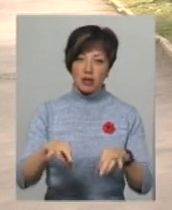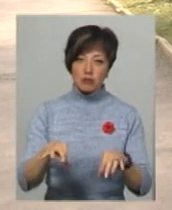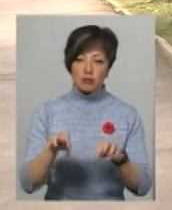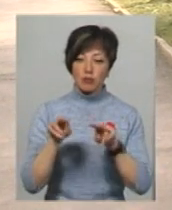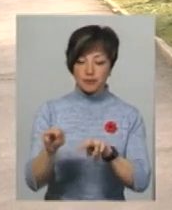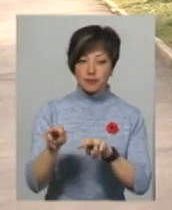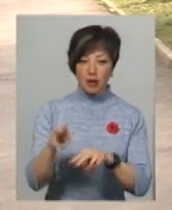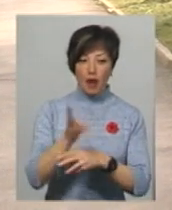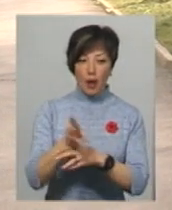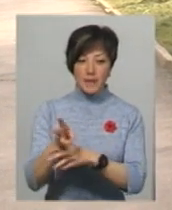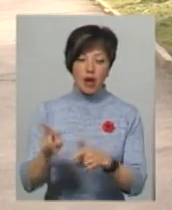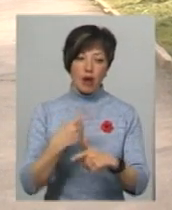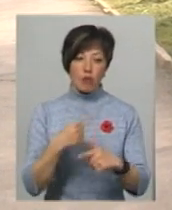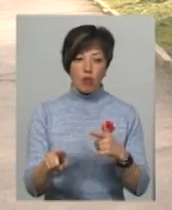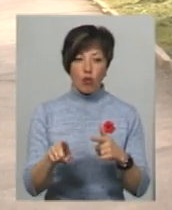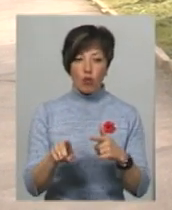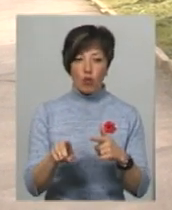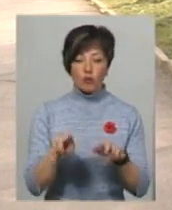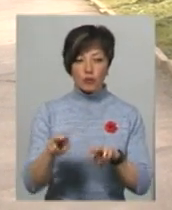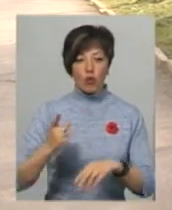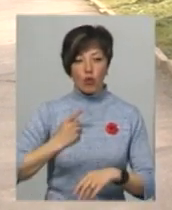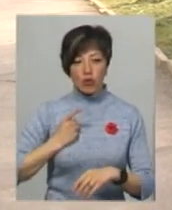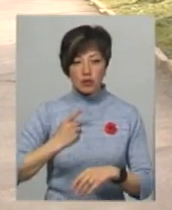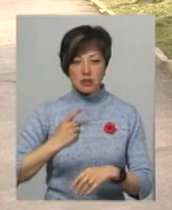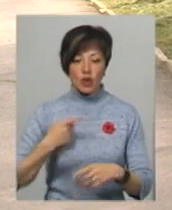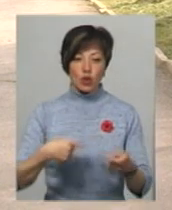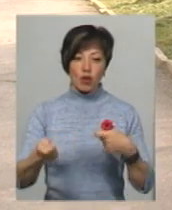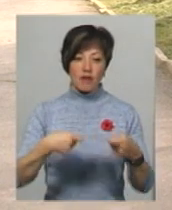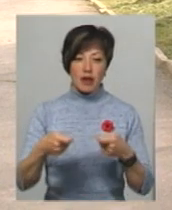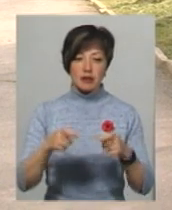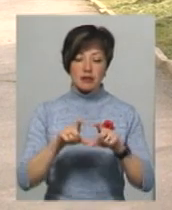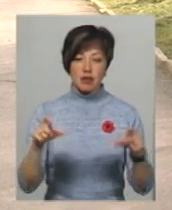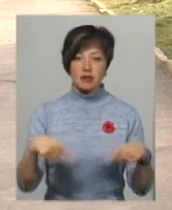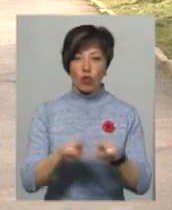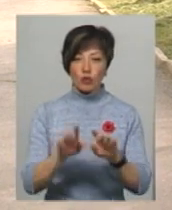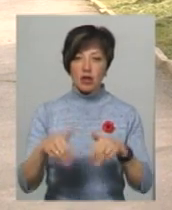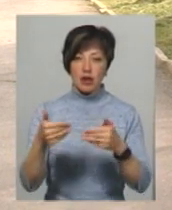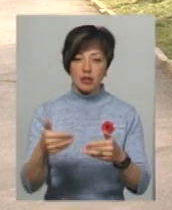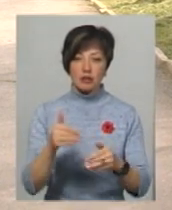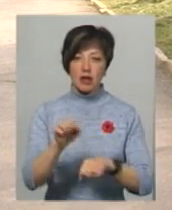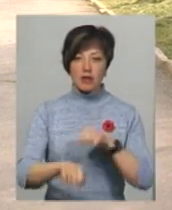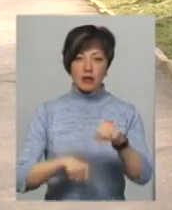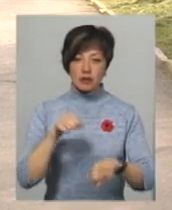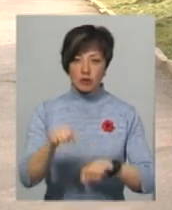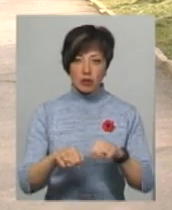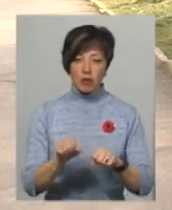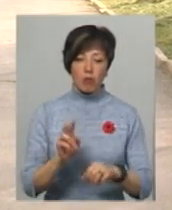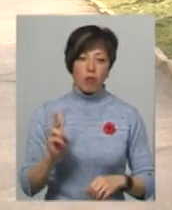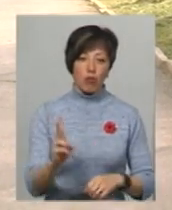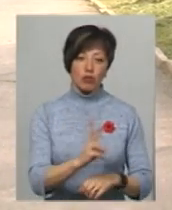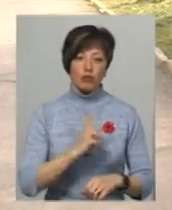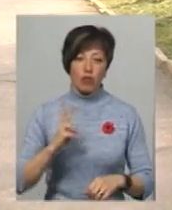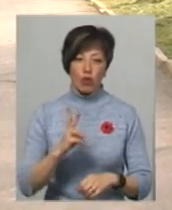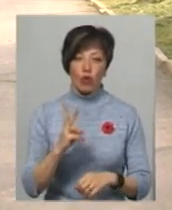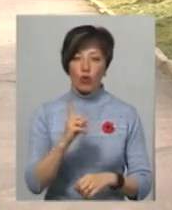зору відеокамер, або під наглядом охоронців торгівельних закладів. Також радимо їздити на велосипедах по двоє, щоб один